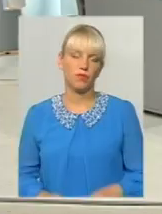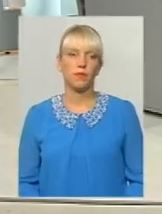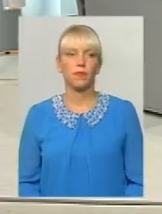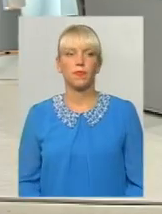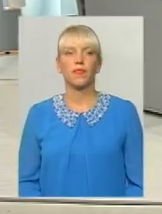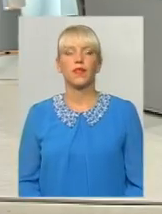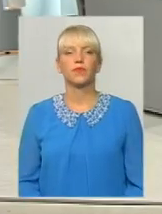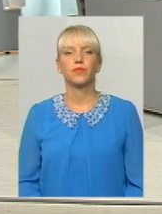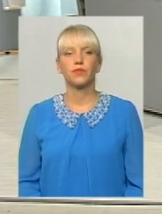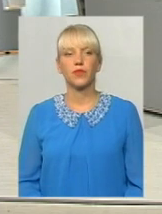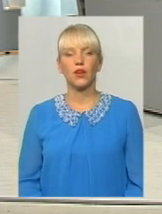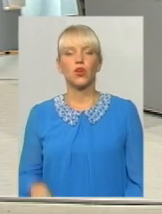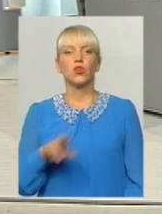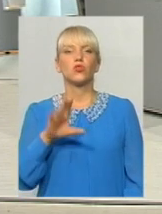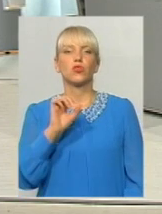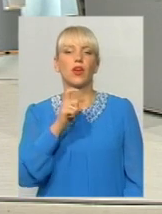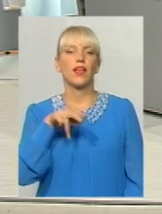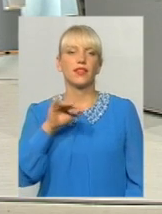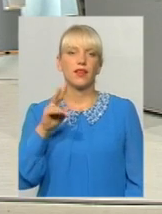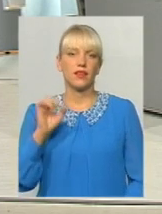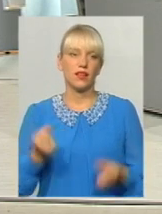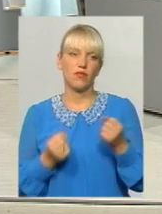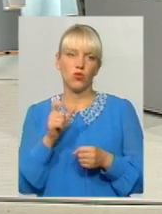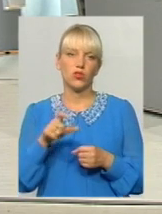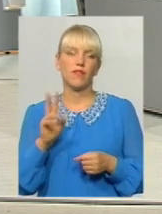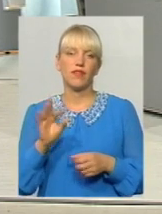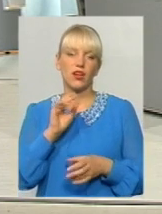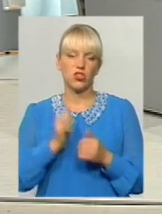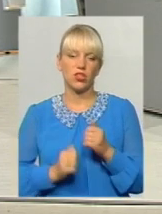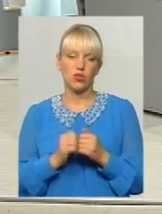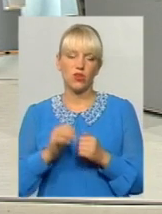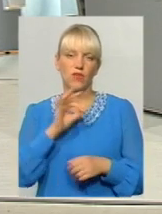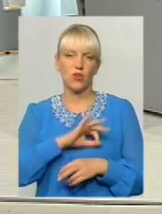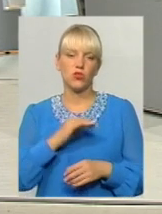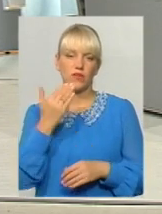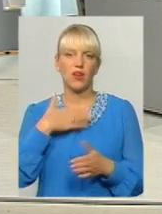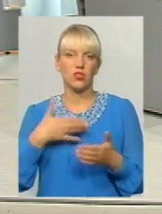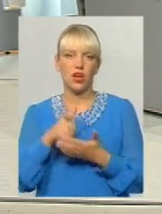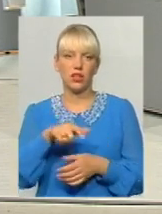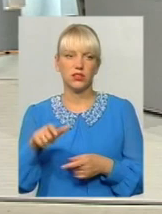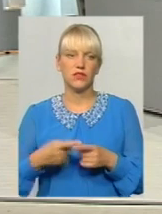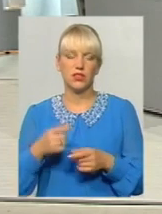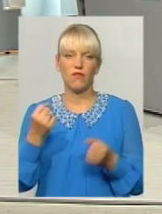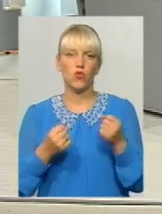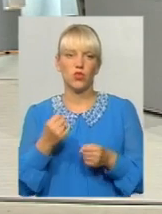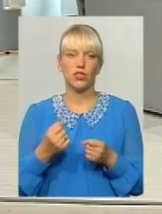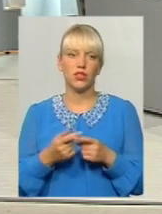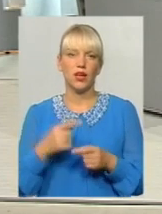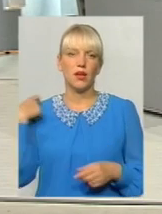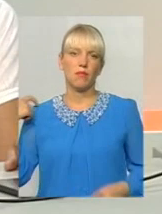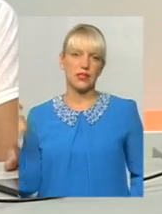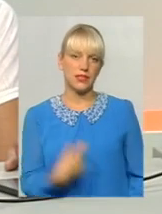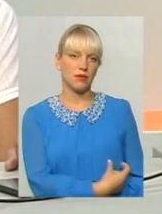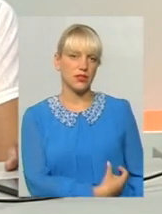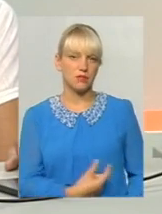етики водіння, дуже цікаве питання. Як часто використовують ваші активісти, зокрема водіїв на єврономерах, паски безпеки?